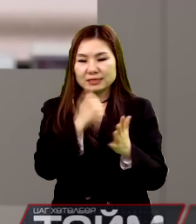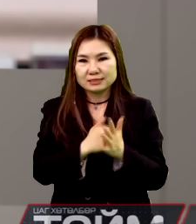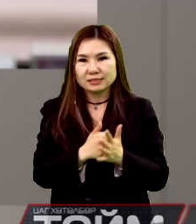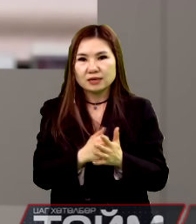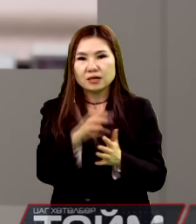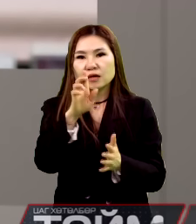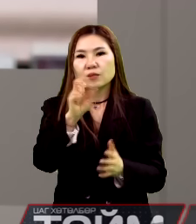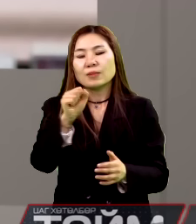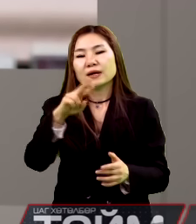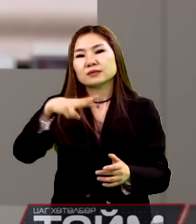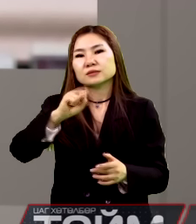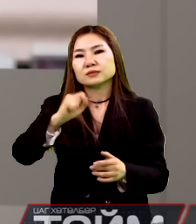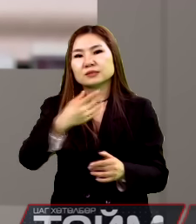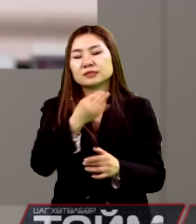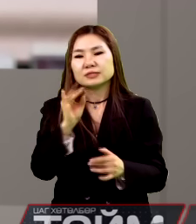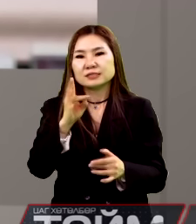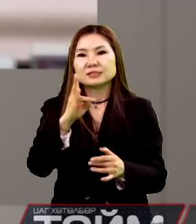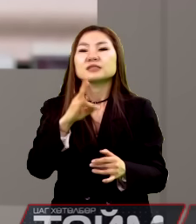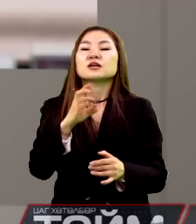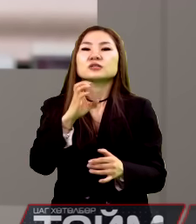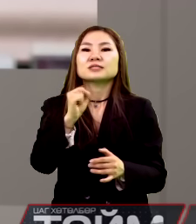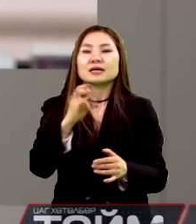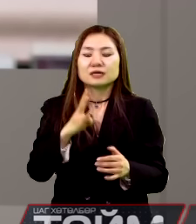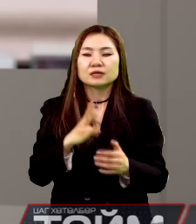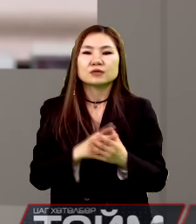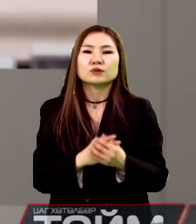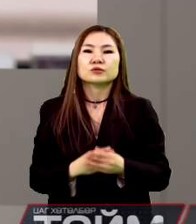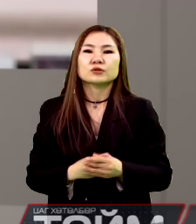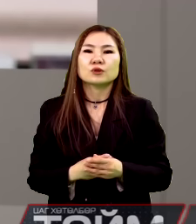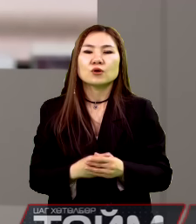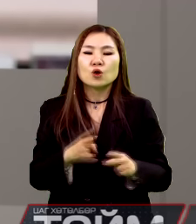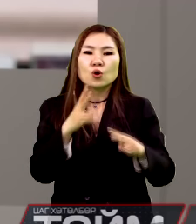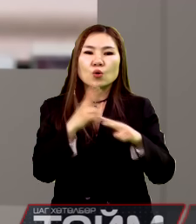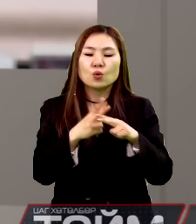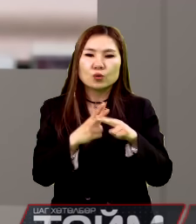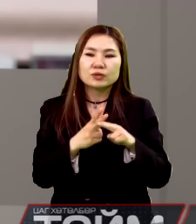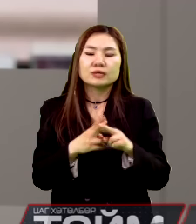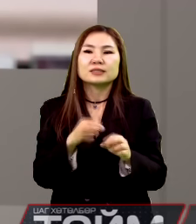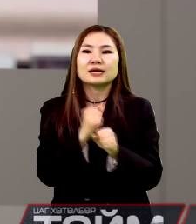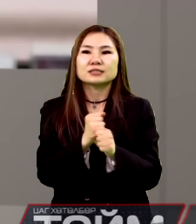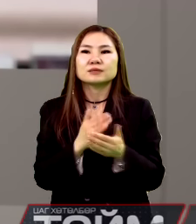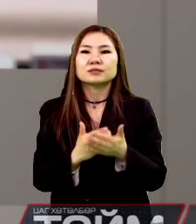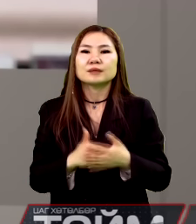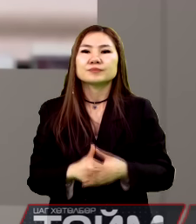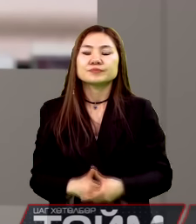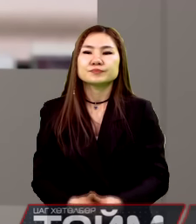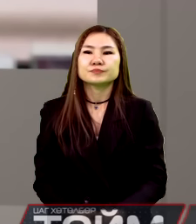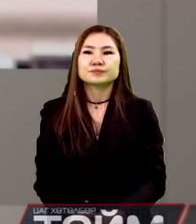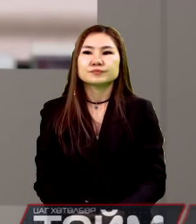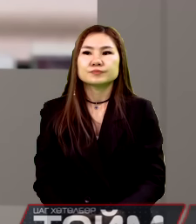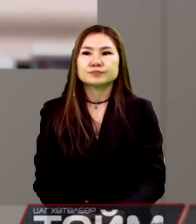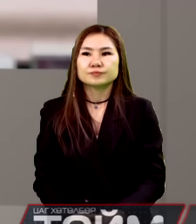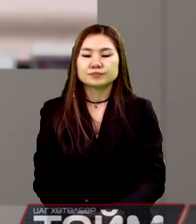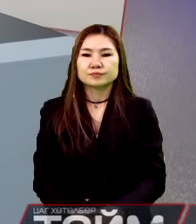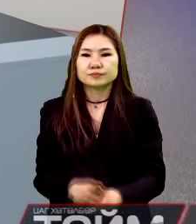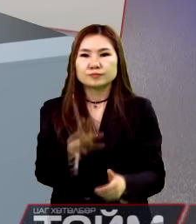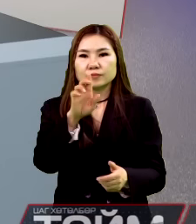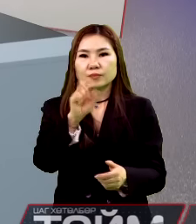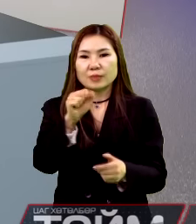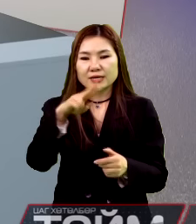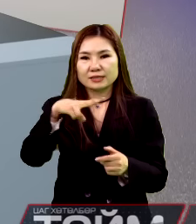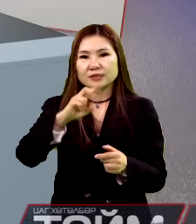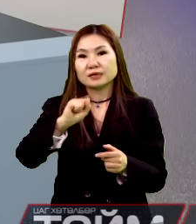бас зүгээр энэ баялгийн санга одоо хуулийг хэрэгжүүлж байна гэсэн ийм л одоо байр суурь тайлбарыг бол хэлж байгаа юм аа. Тийм баялгийн санга